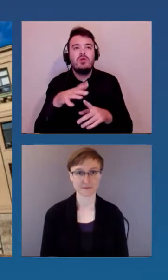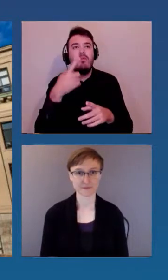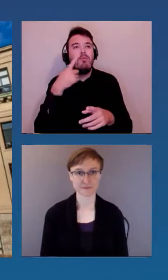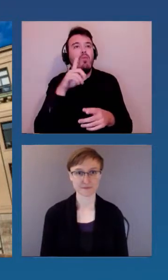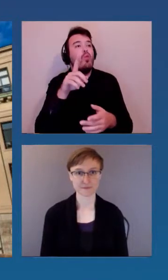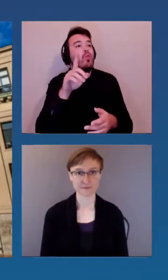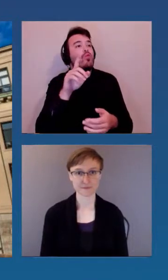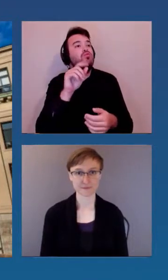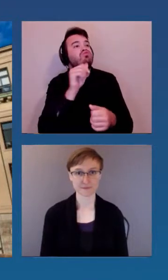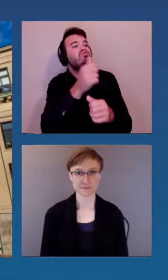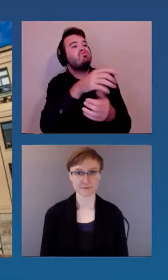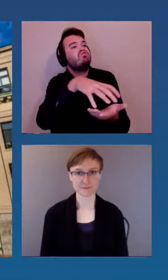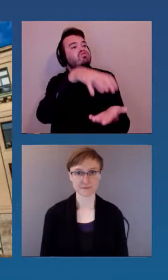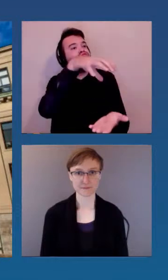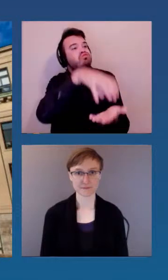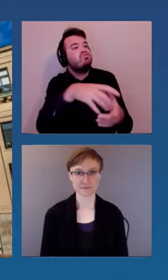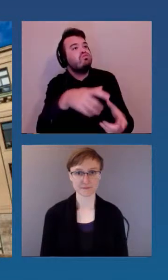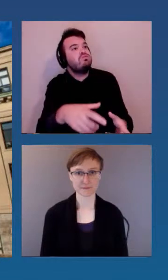that.